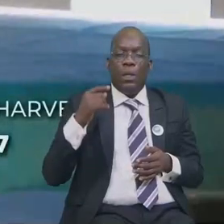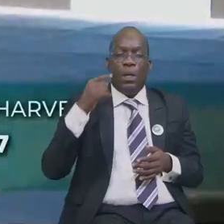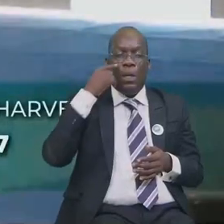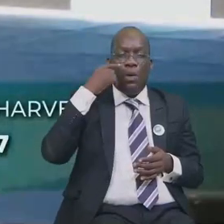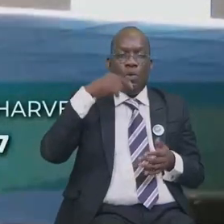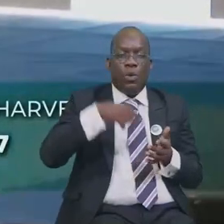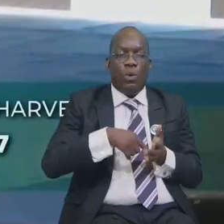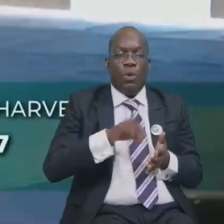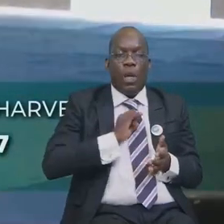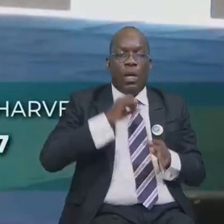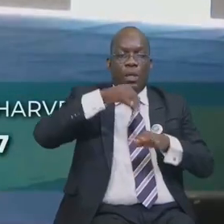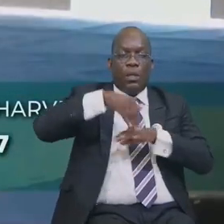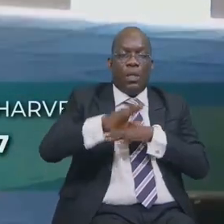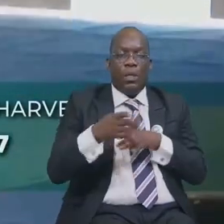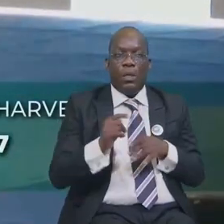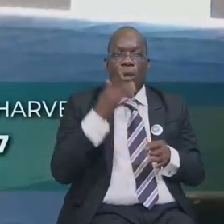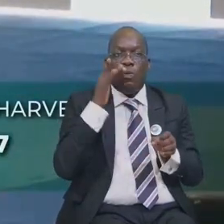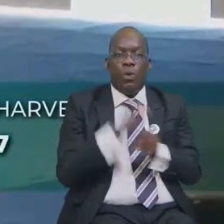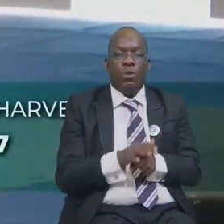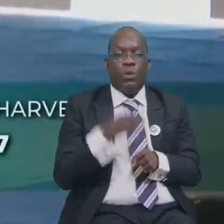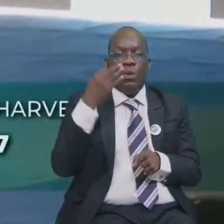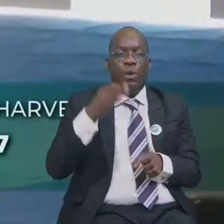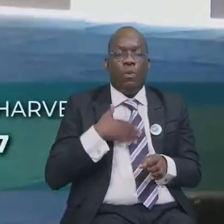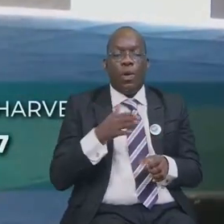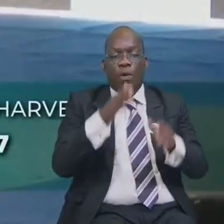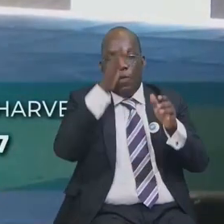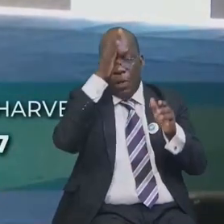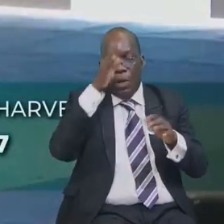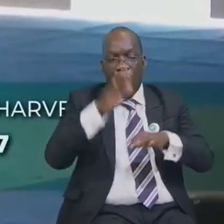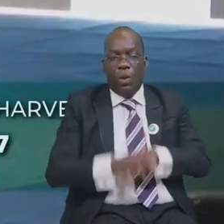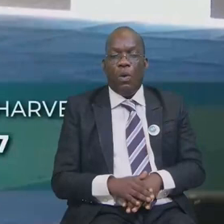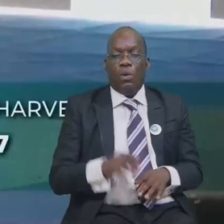j'enverrai sur vous ce que mon Père a promis.